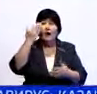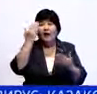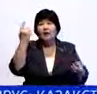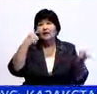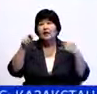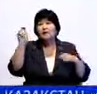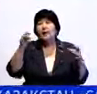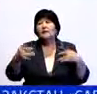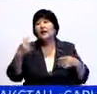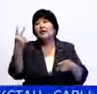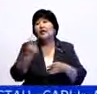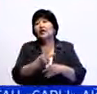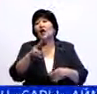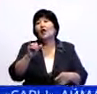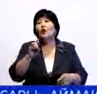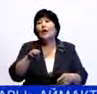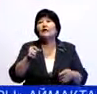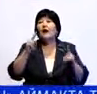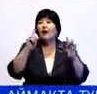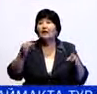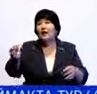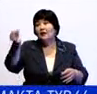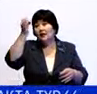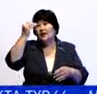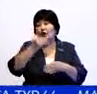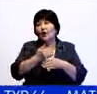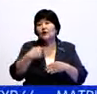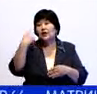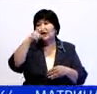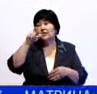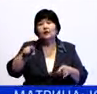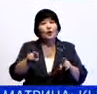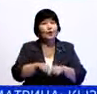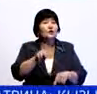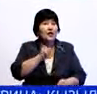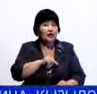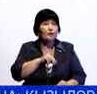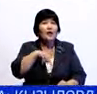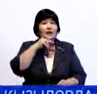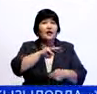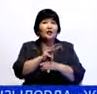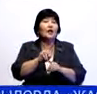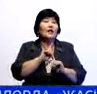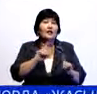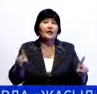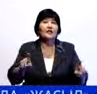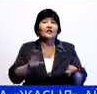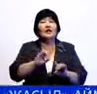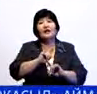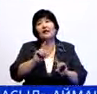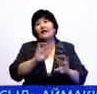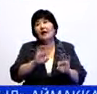шығармашылығы фестивалінің екі дүркін лауреат атанған. Еске алу кешінде жайдарлы жанның осындай еңбектері дәріптеліп, ерекше қырлары